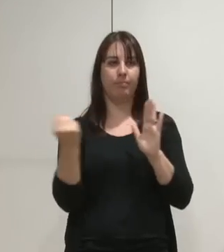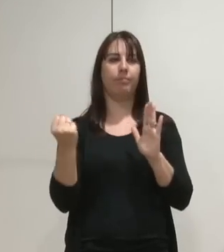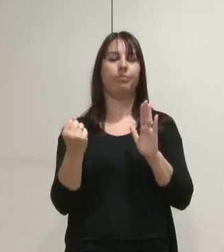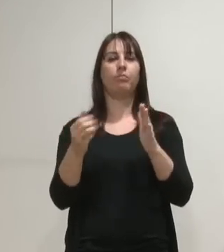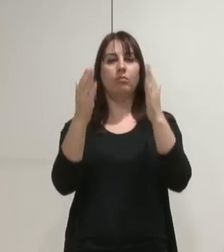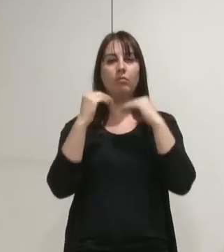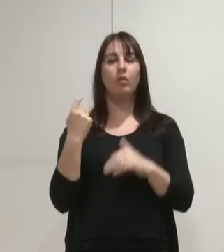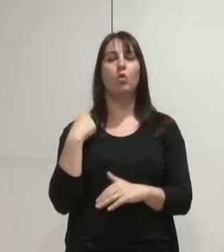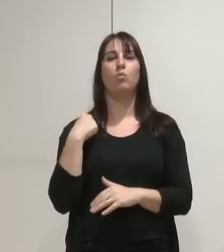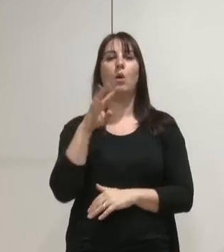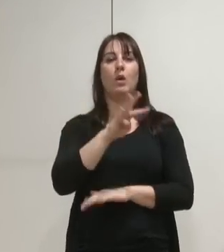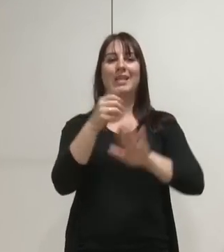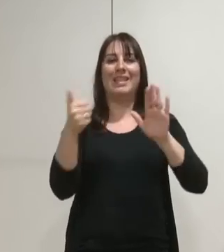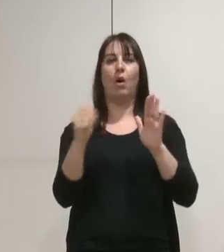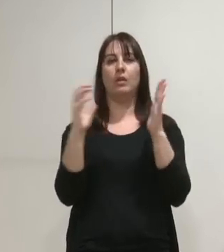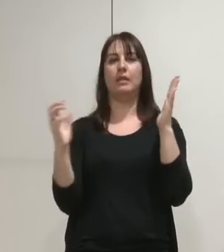numéro